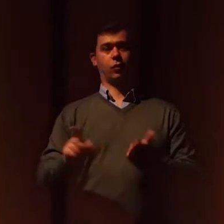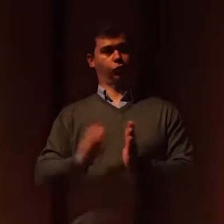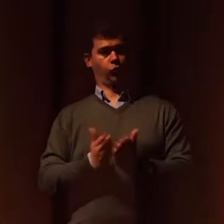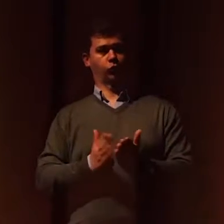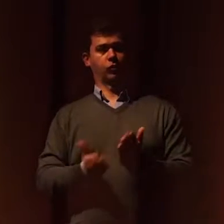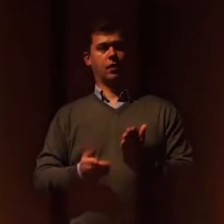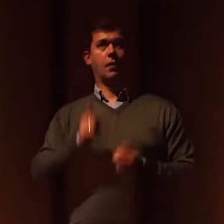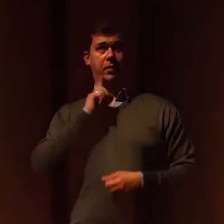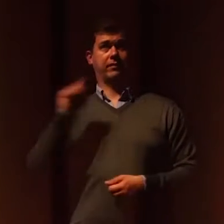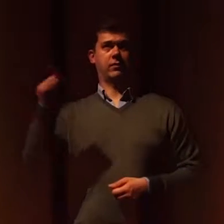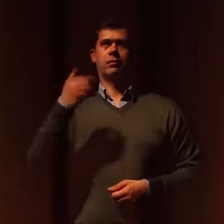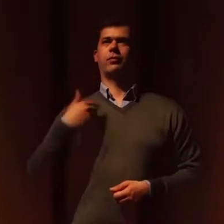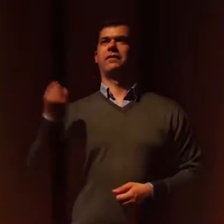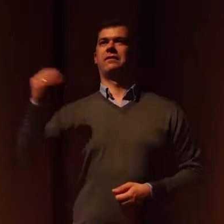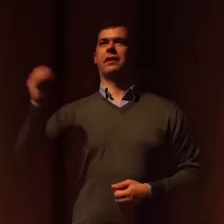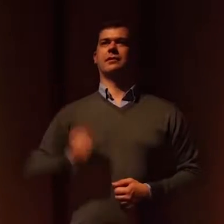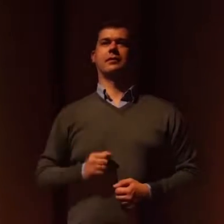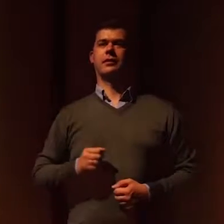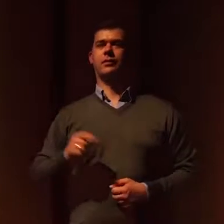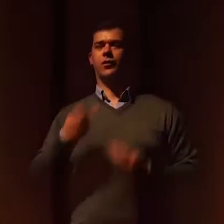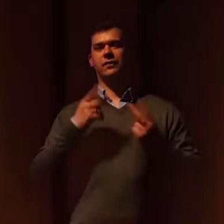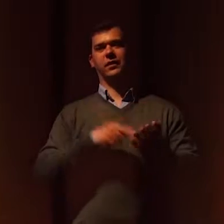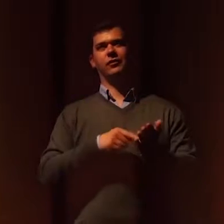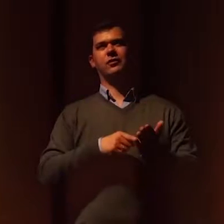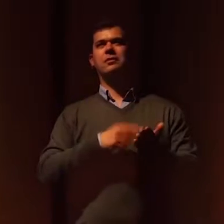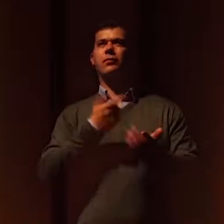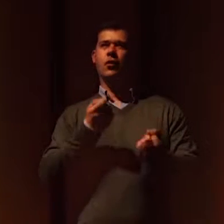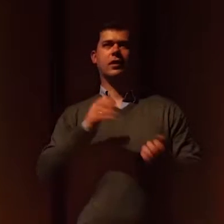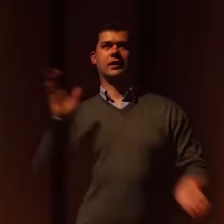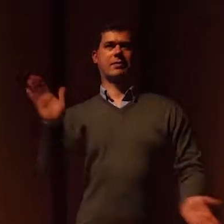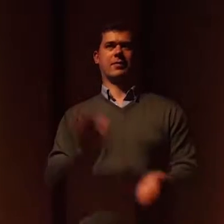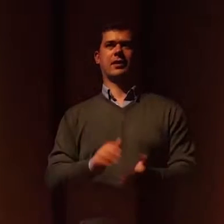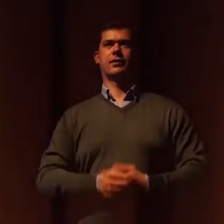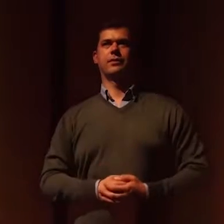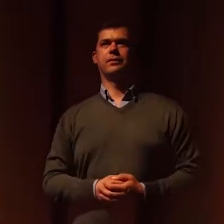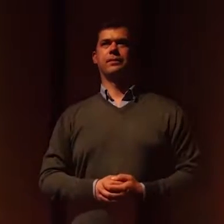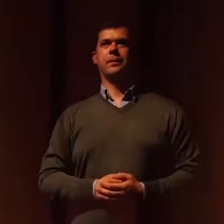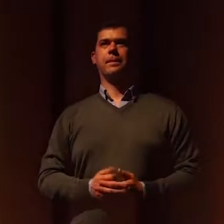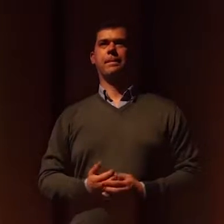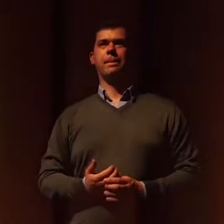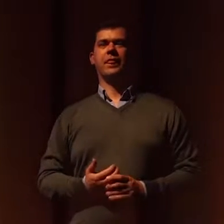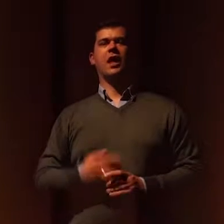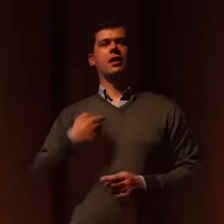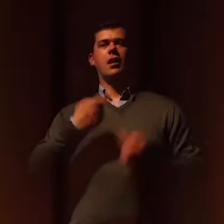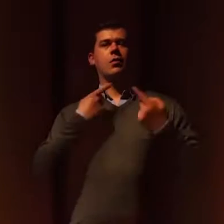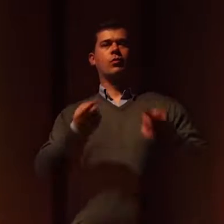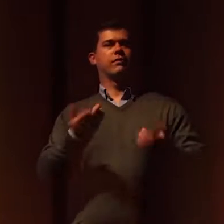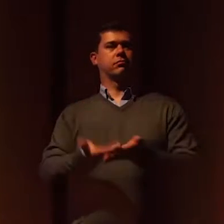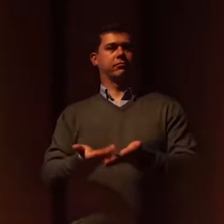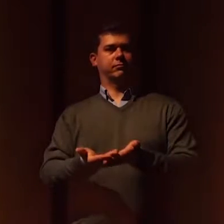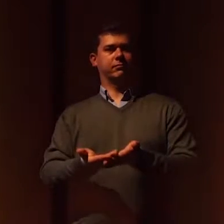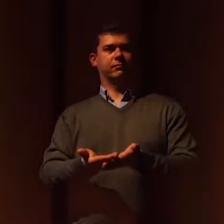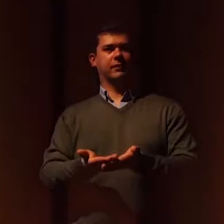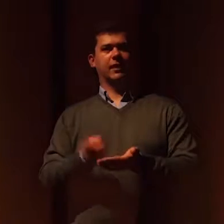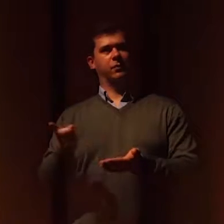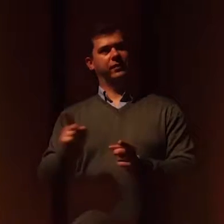takie postacie w zwiąku z tym nied reprezentowanie jest bardzo wyraźne ja o tym mówię zarówno dlatego